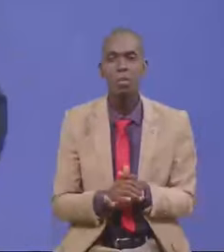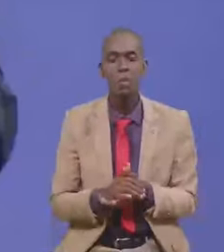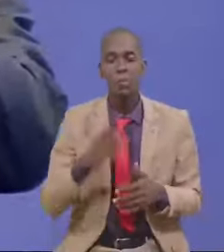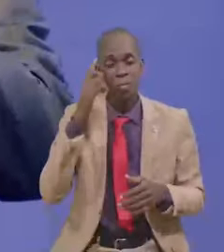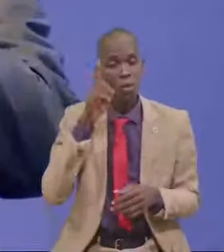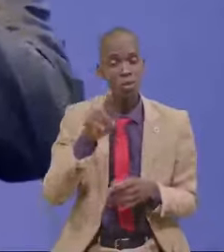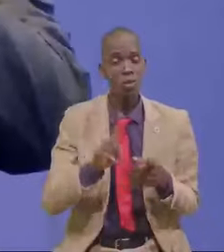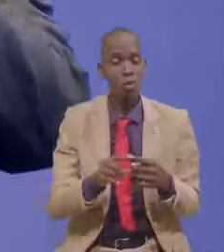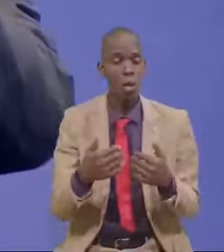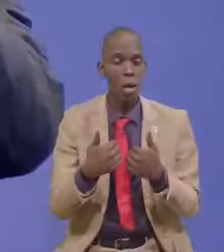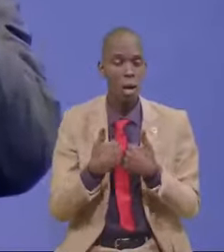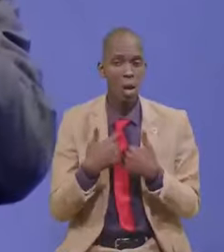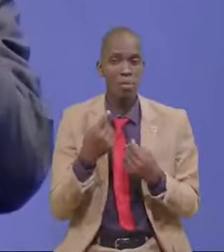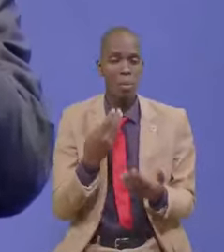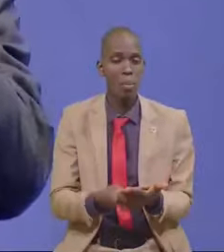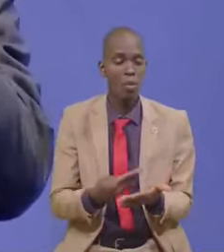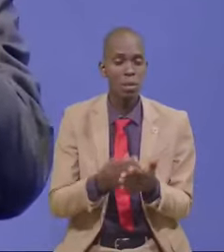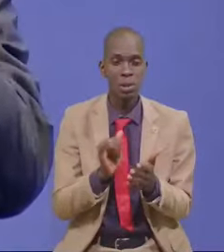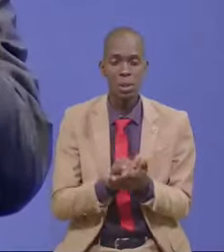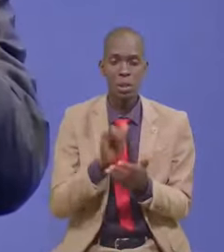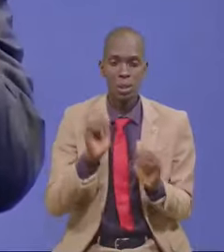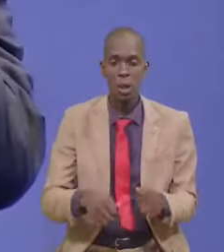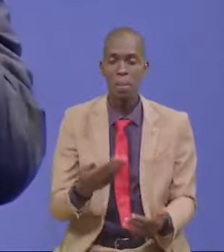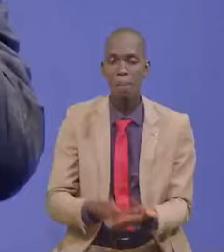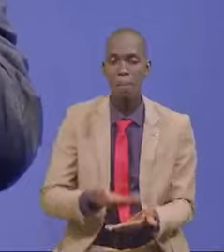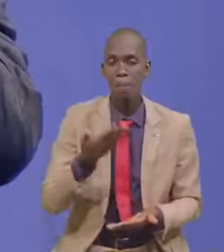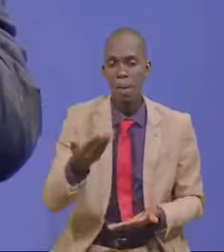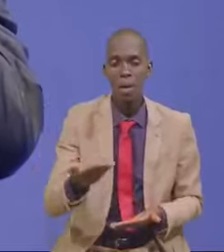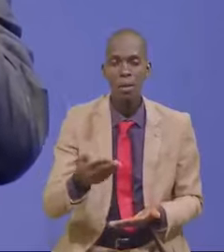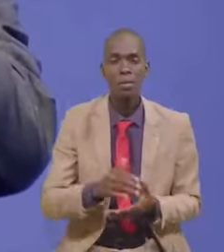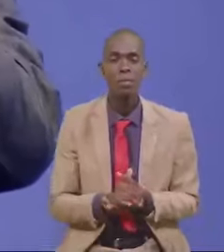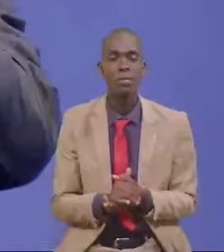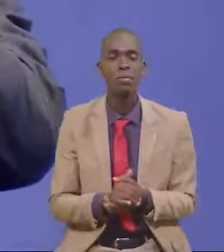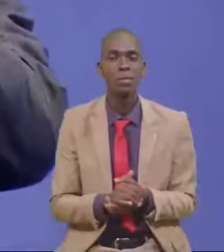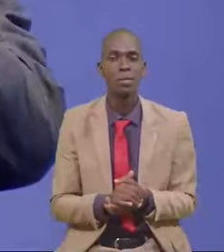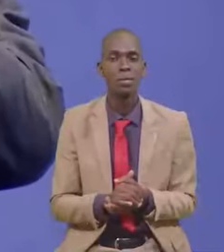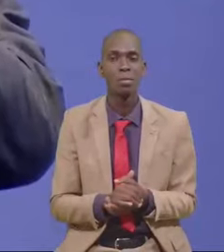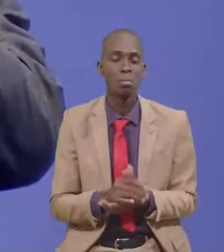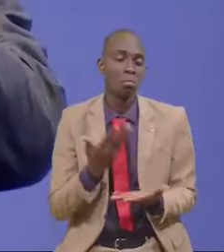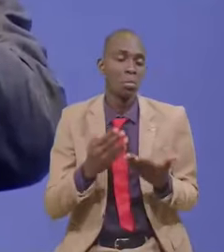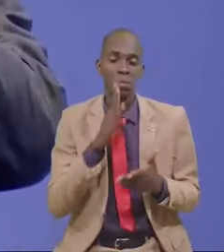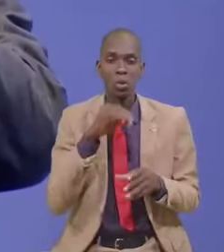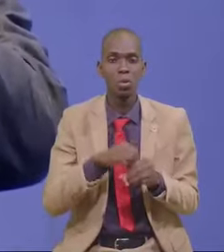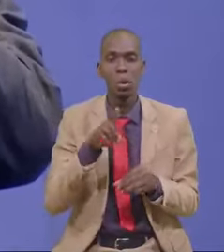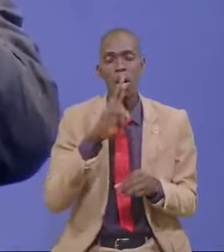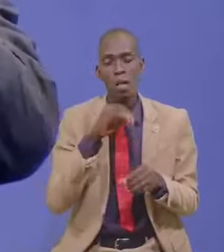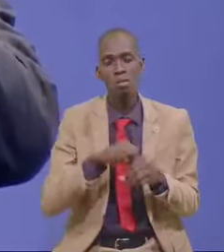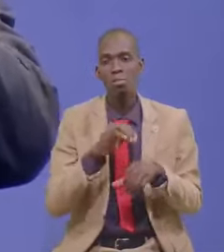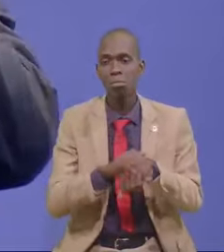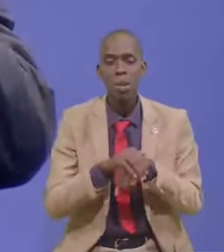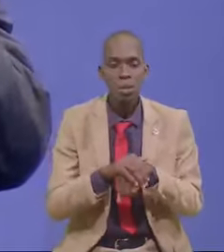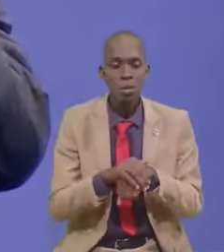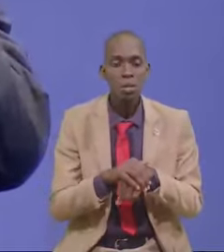pour que vous puissiez avoir l'argent qui achète, que vous soyez en Amérique, que vous soyez en